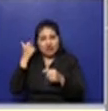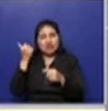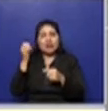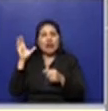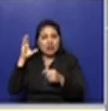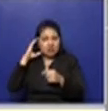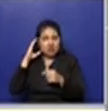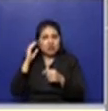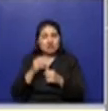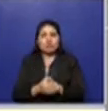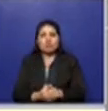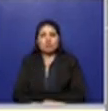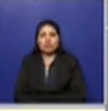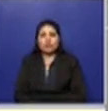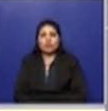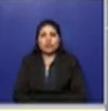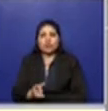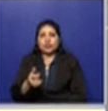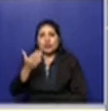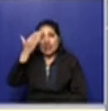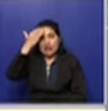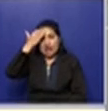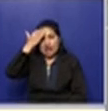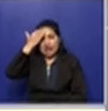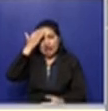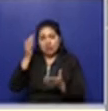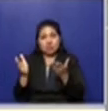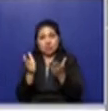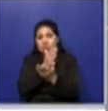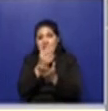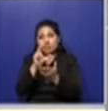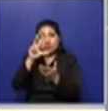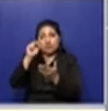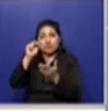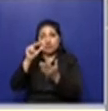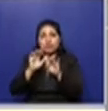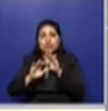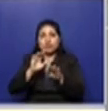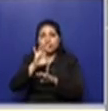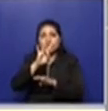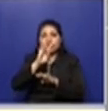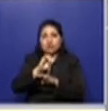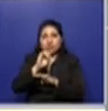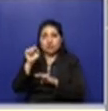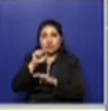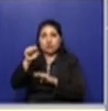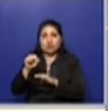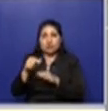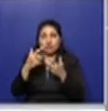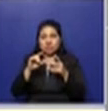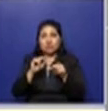ายเมื่อสักครู่นะครับซึ่งอยู่ในหน้า30นะครับว่า 80% อันนี้ก็แปลว่าสิ่งที่ท่านทำมากับสิ่งที่